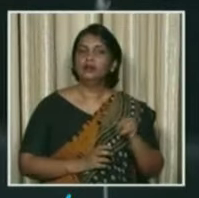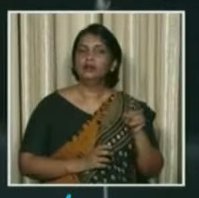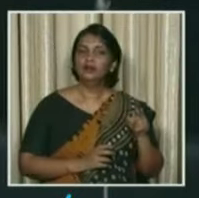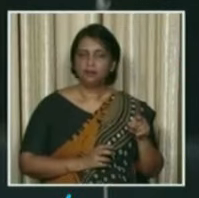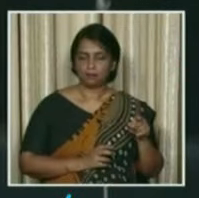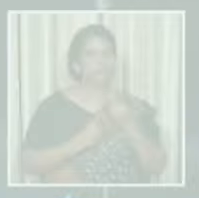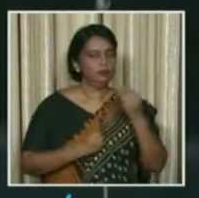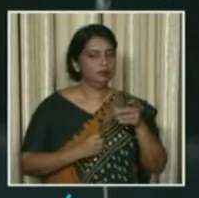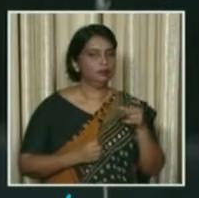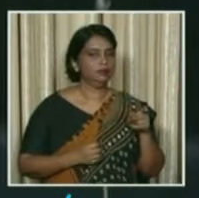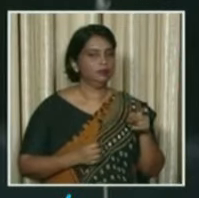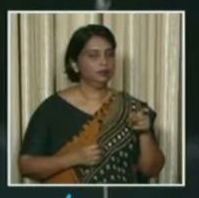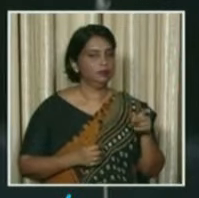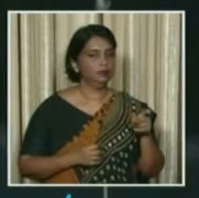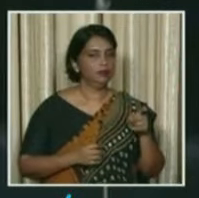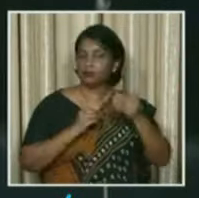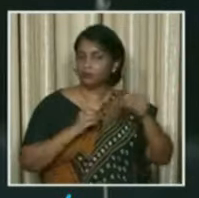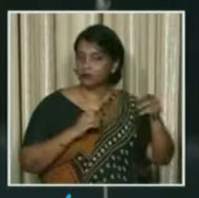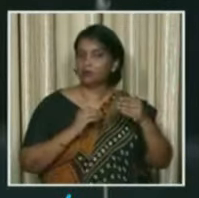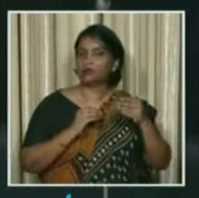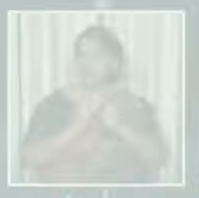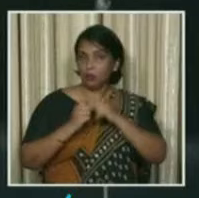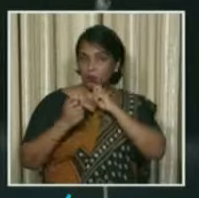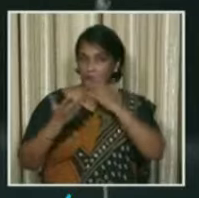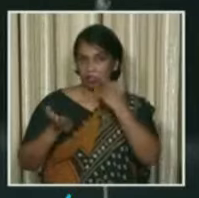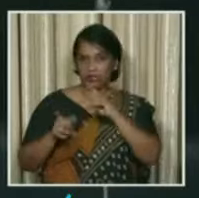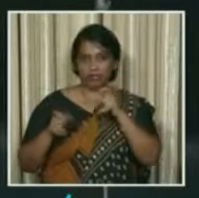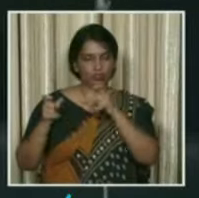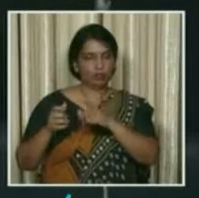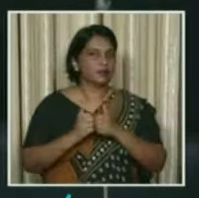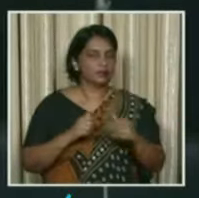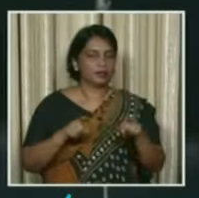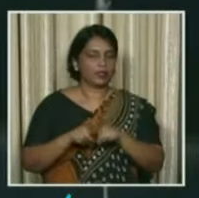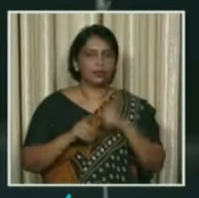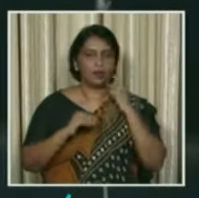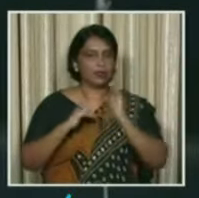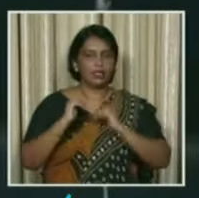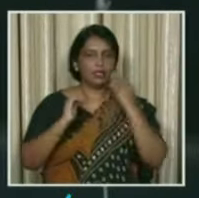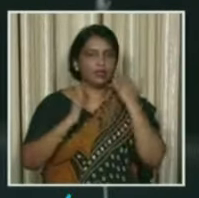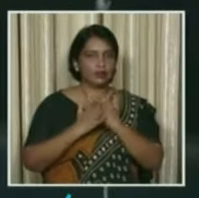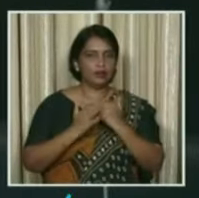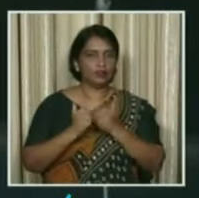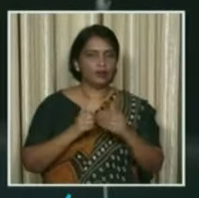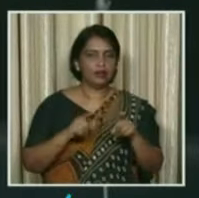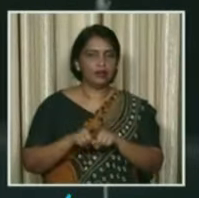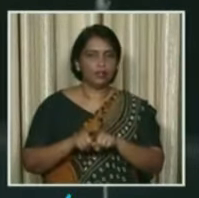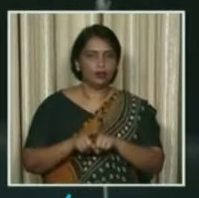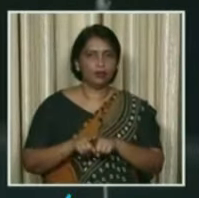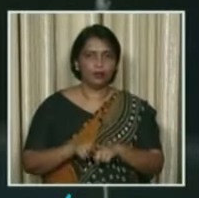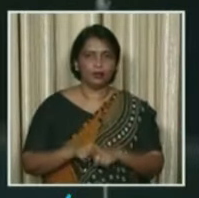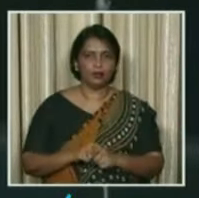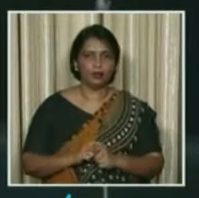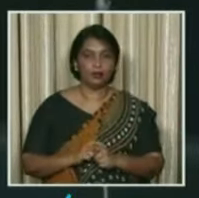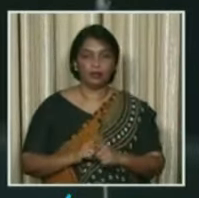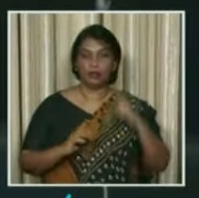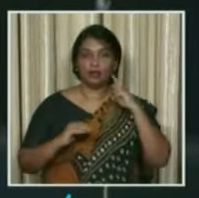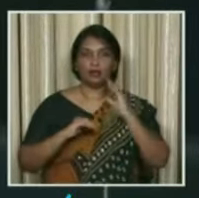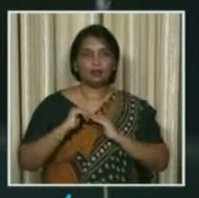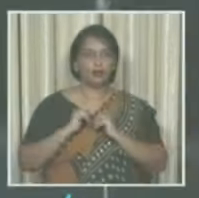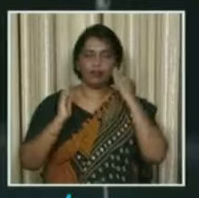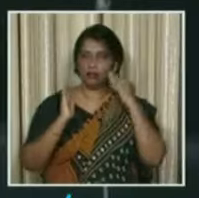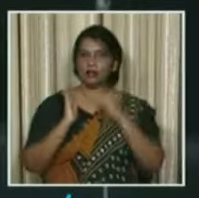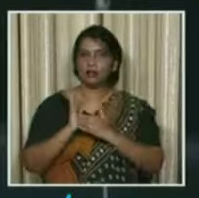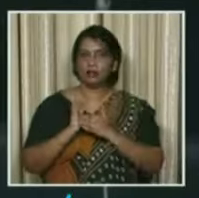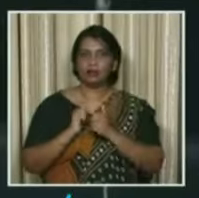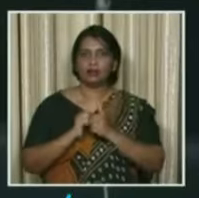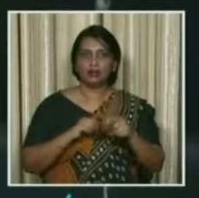රිලීෆ් එක දීලා තින්නේ. ඩීටේල්ස් වලට යන්න වෙන්නේ පෙටිෂන් එක අපව ගත්තාන් පස්සේ. කථානායකතුමාට විරුද්ධව විපක්ෂයෙන් විශ්වාස භංග යෝජනාවක් ගෙනව මේක බදනම්